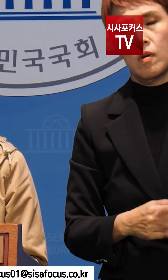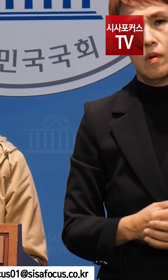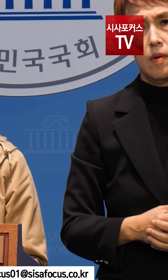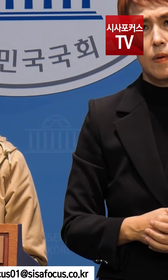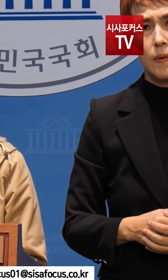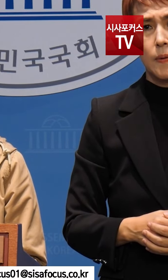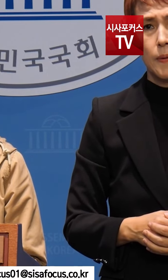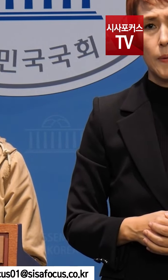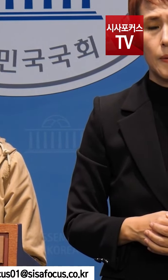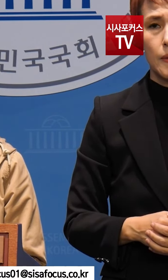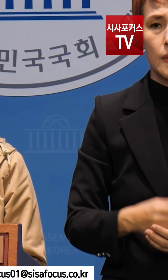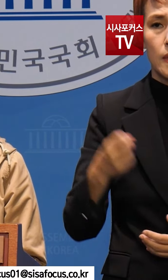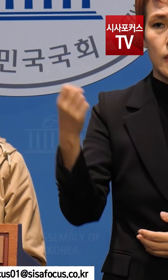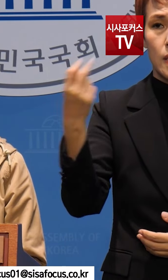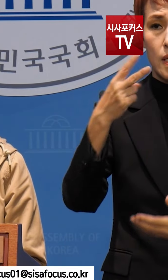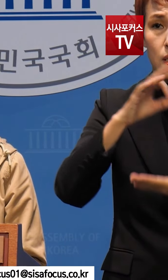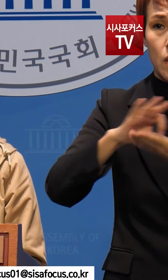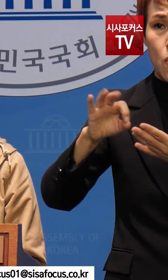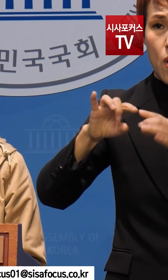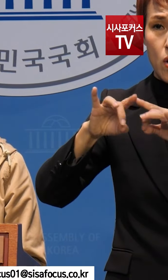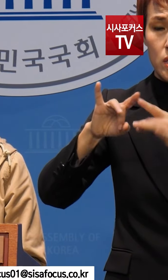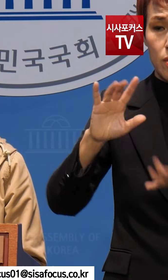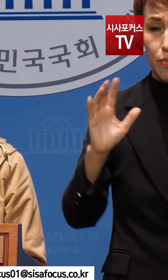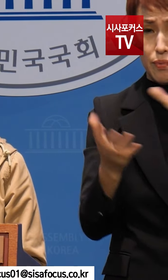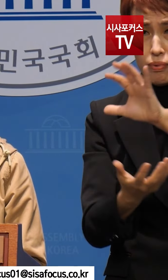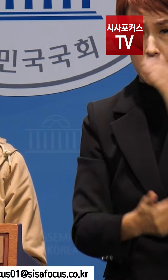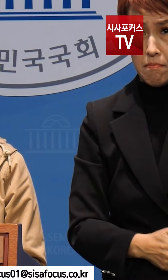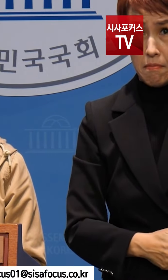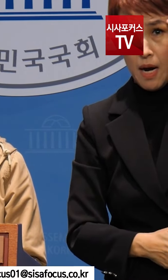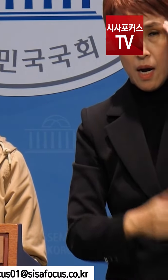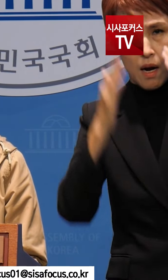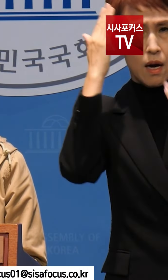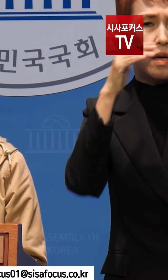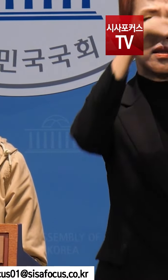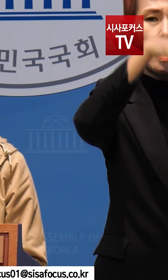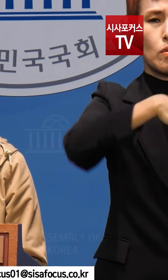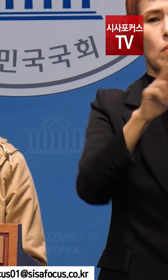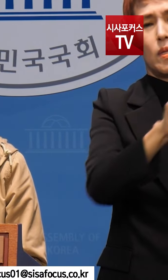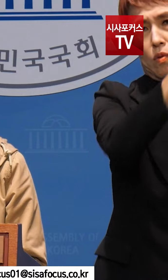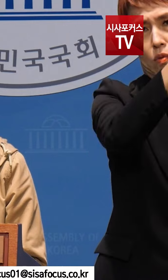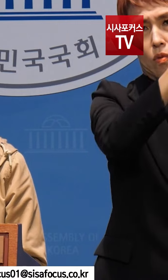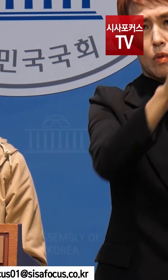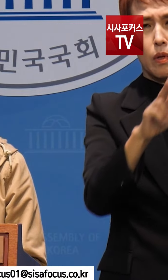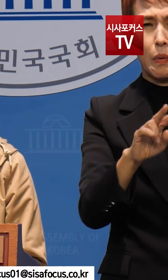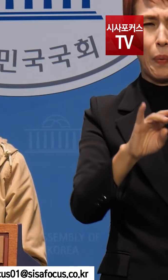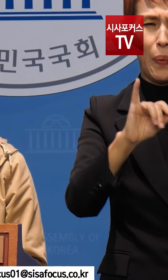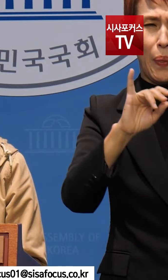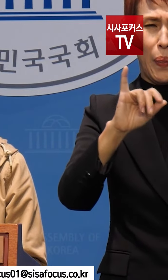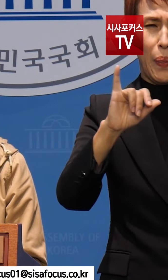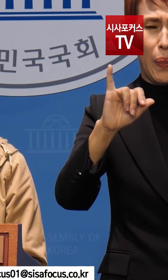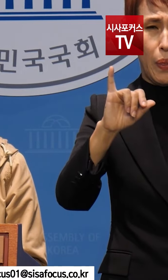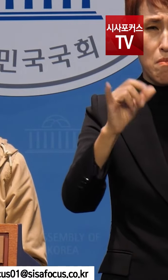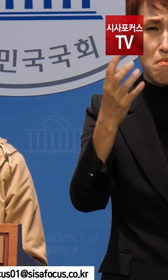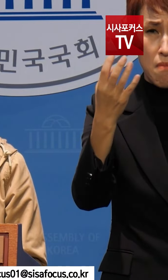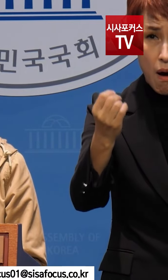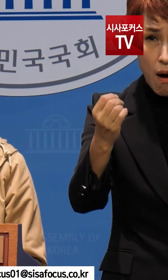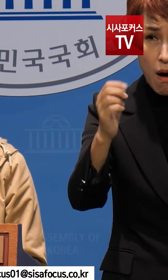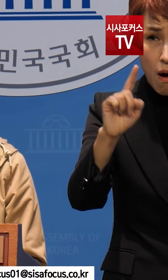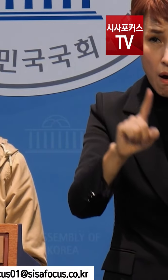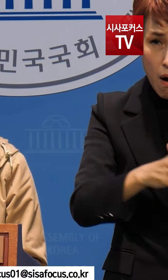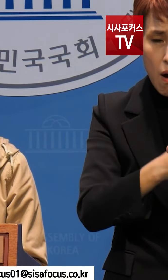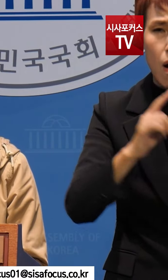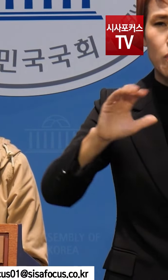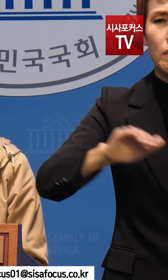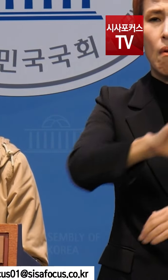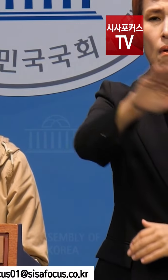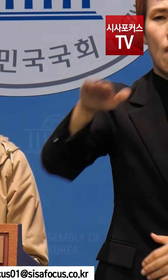또한 재생 에너지로의 전환을 가로막는 걸림돌이 하며 미세 먼제 주범으로 국민 건강에 심각한 위협을